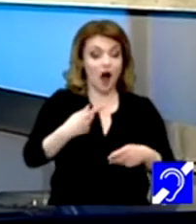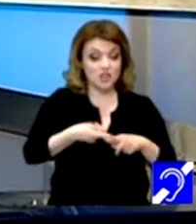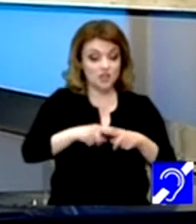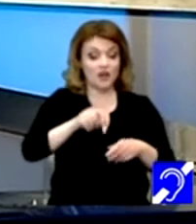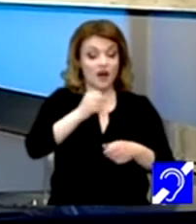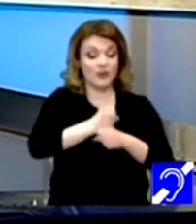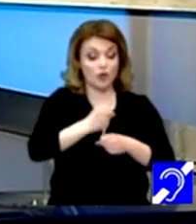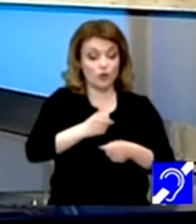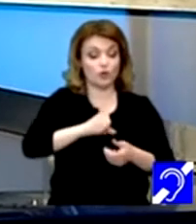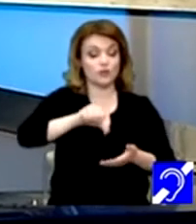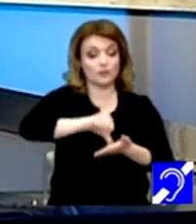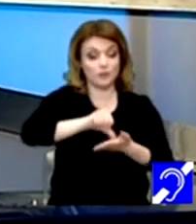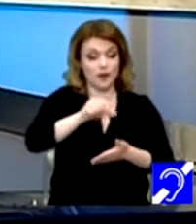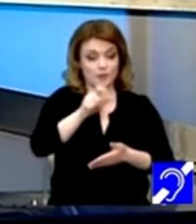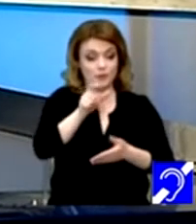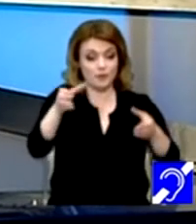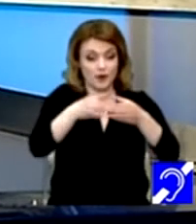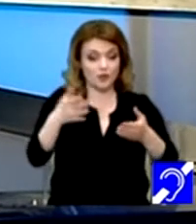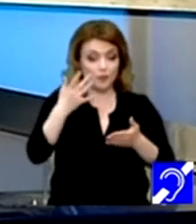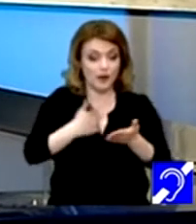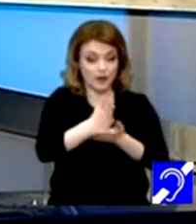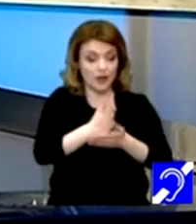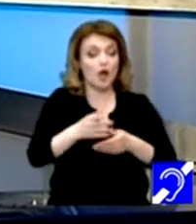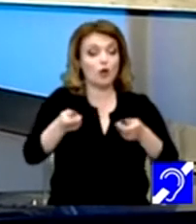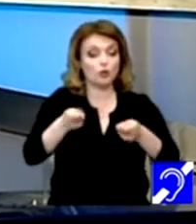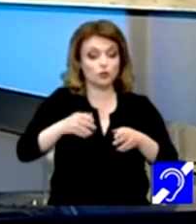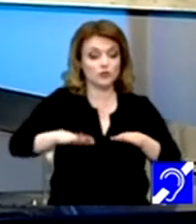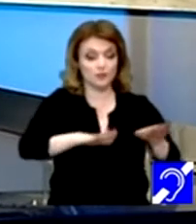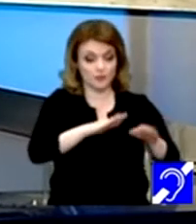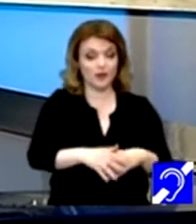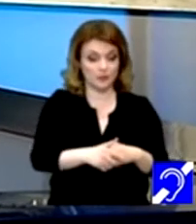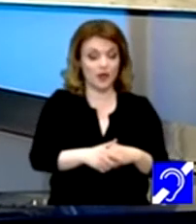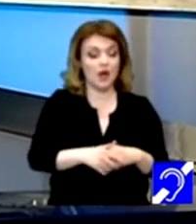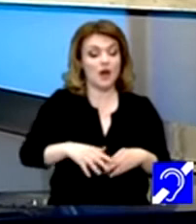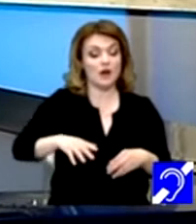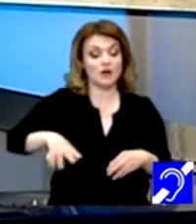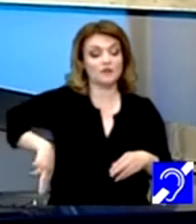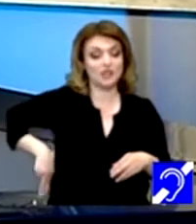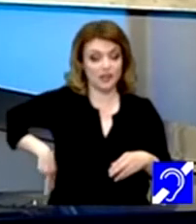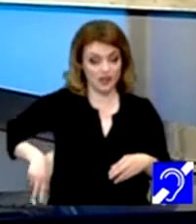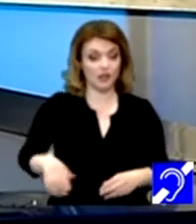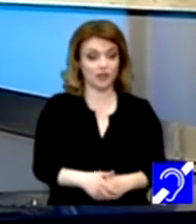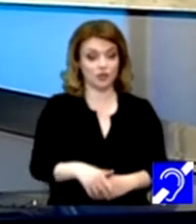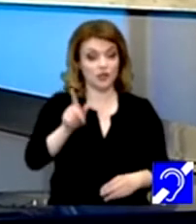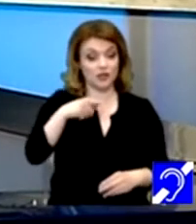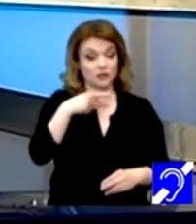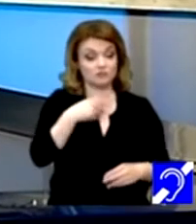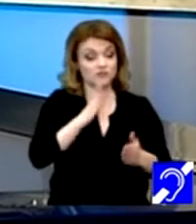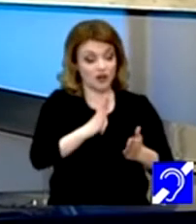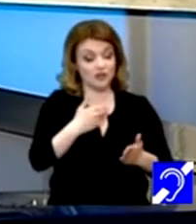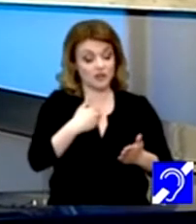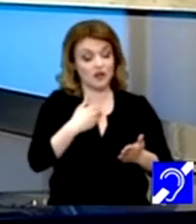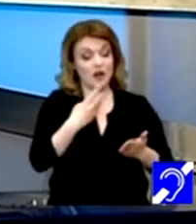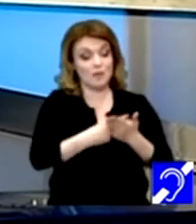ai partidului condus de fostul șef adjunct al Inspectoratului General de Poliție, Gheorghe Cafcaliuc. Ei spun că și-au manifestat în acest